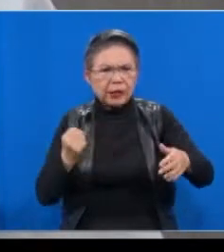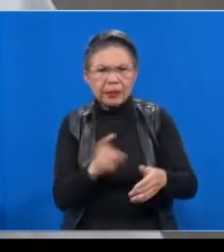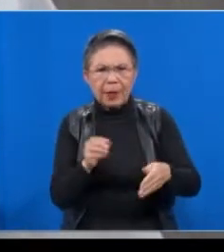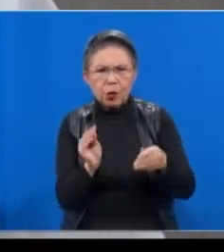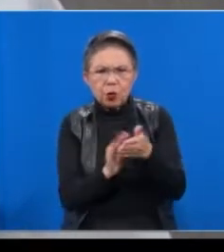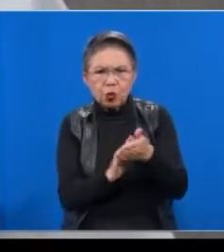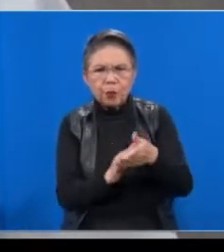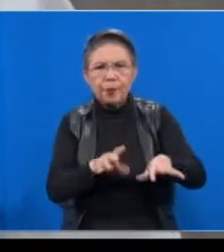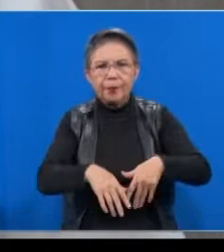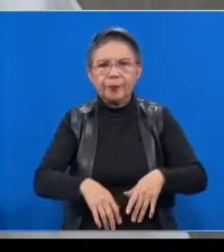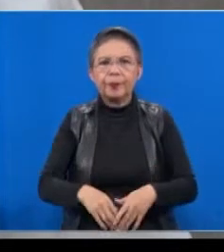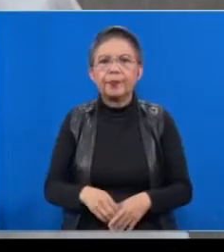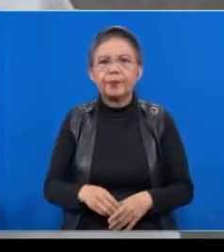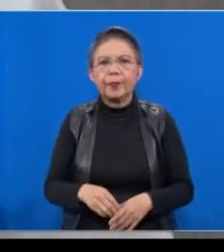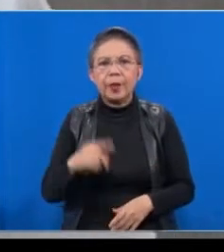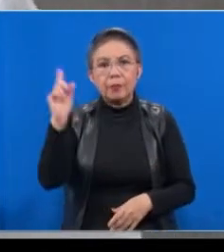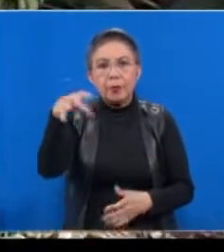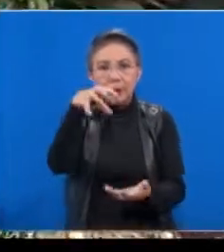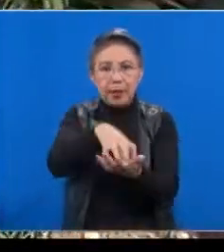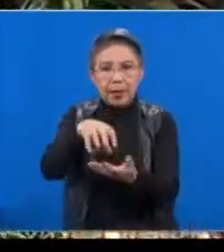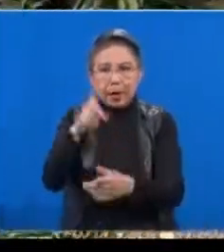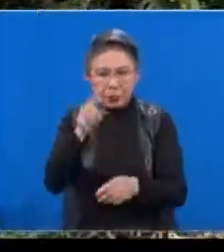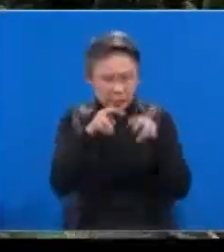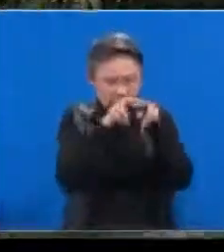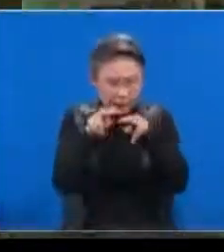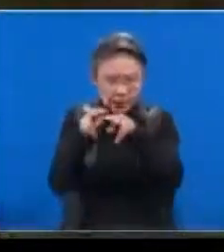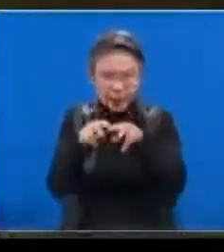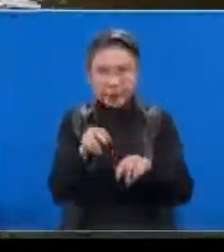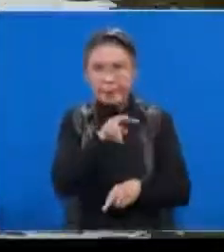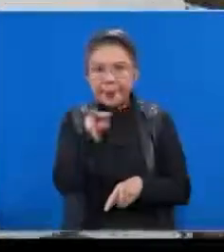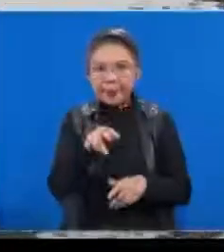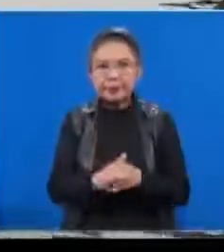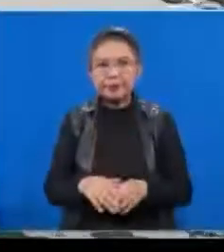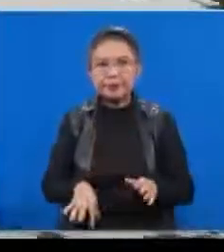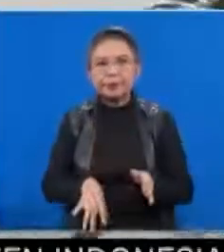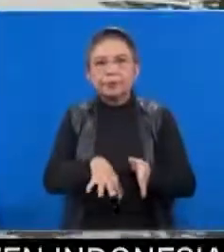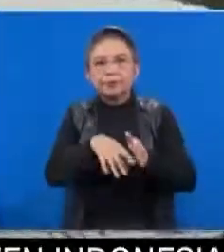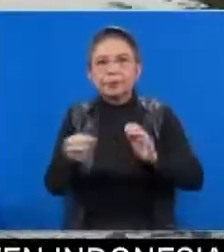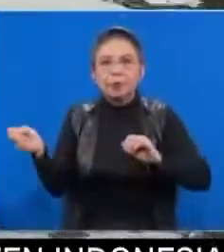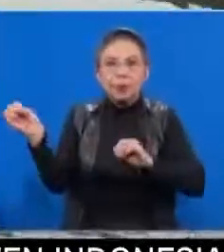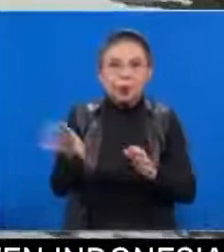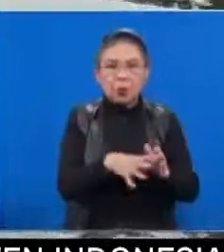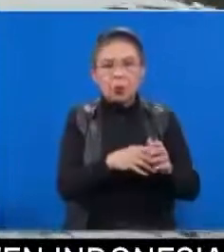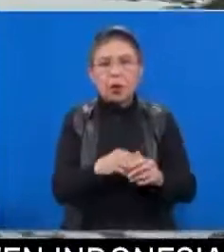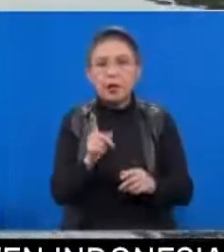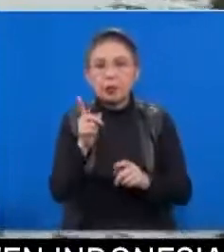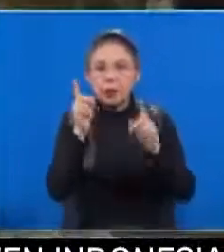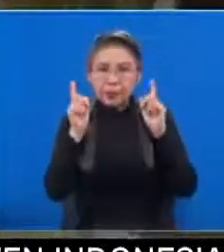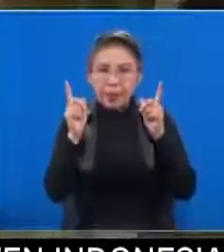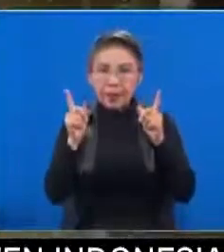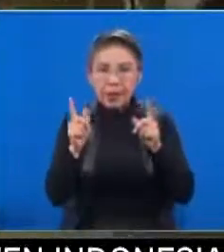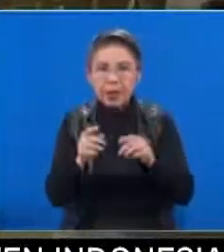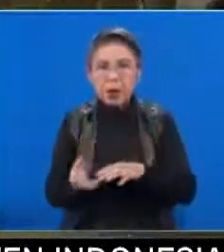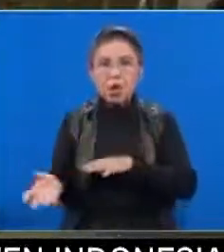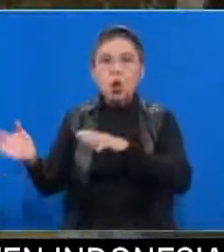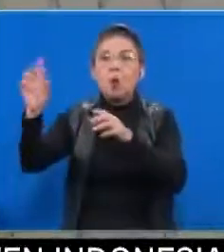dan pemerintah setempat. Selain banjir pasang air laut, masyarakat di pesisir juga diimbau untuk waspada dengan